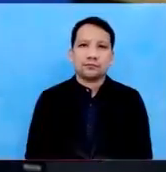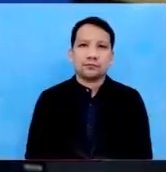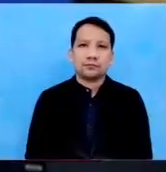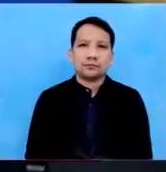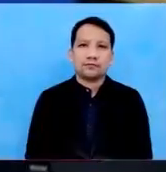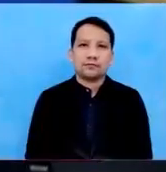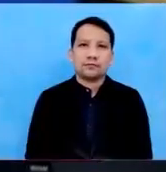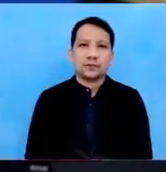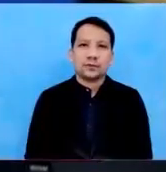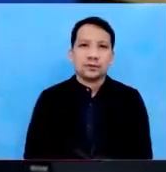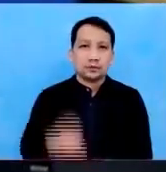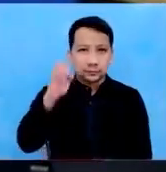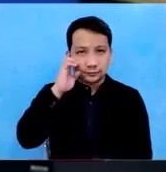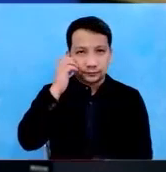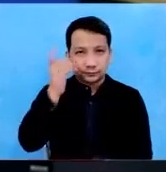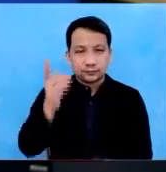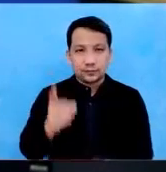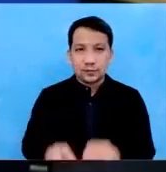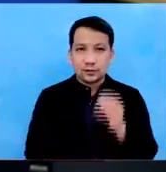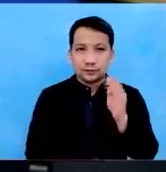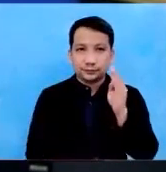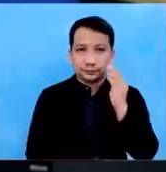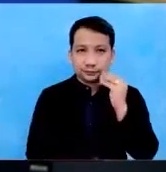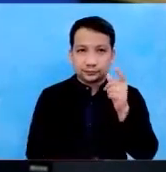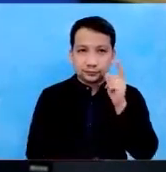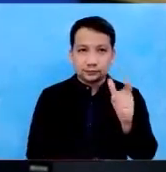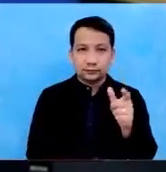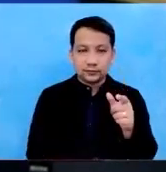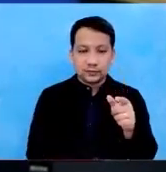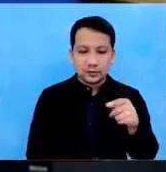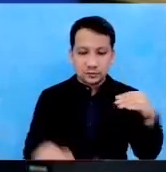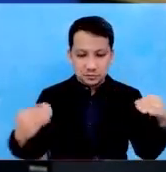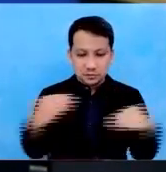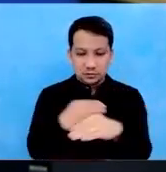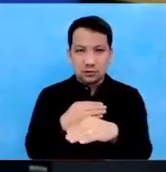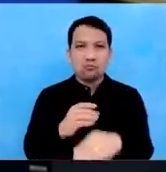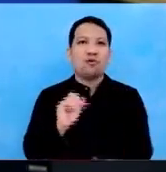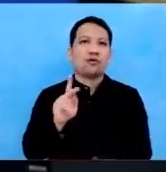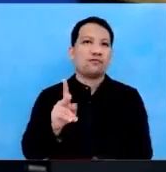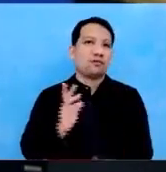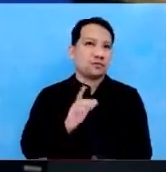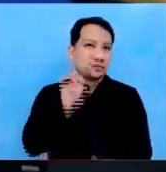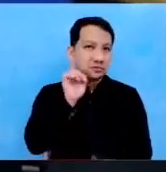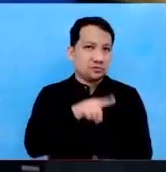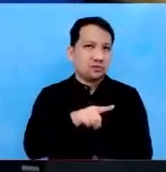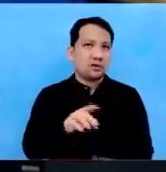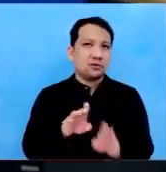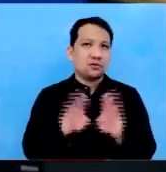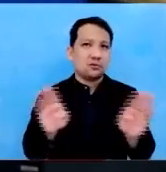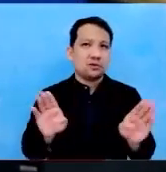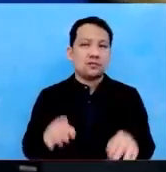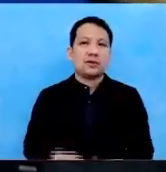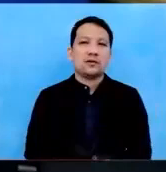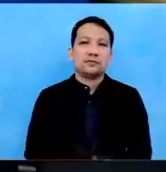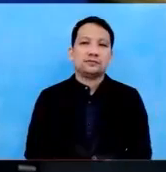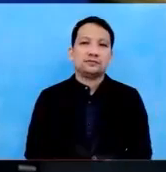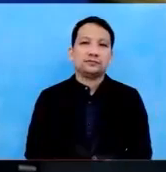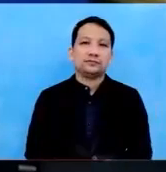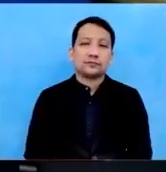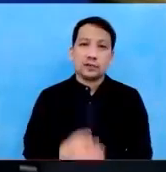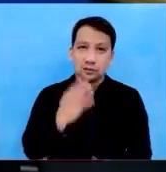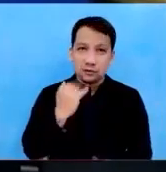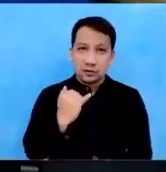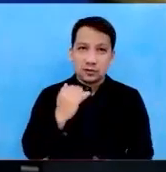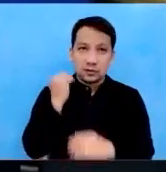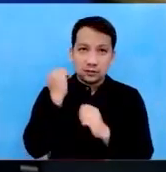Bukmayan sa mga oras nito ay maluwag pa ang magkabilang lane ng South Luzon Expressway. At ito inasahan ng